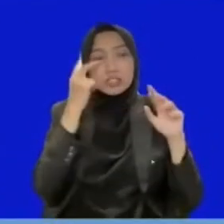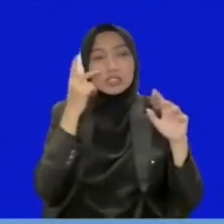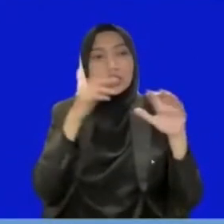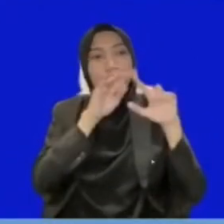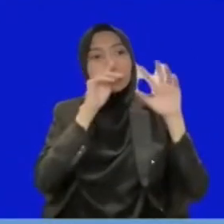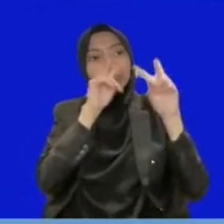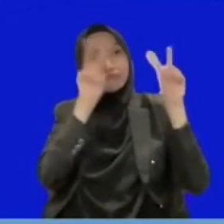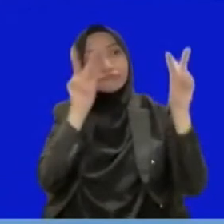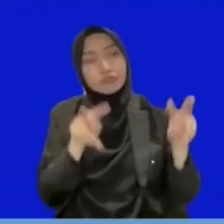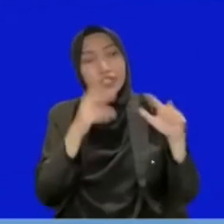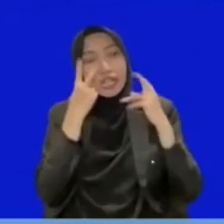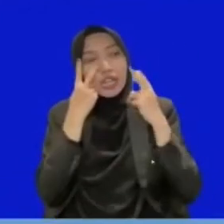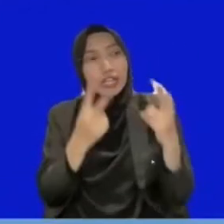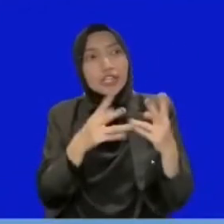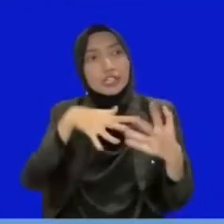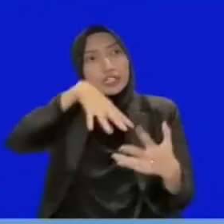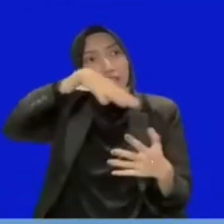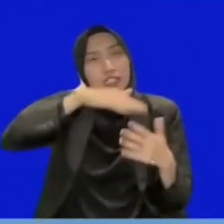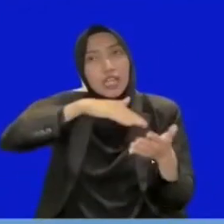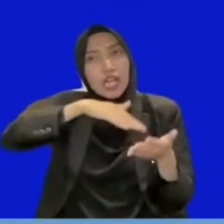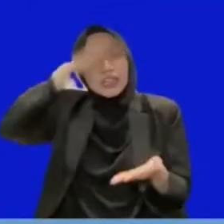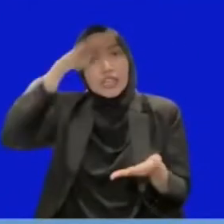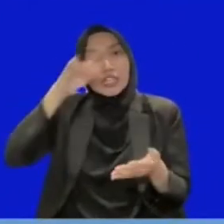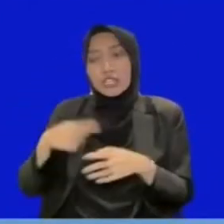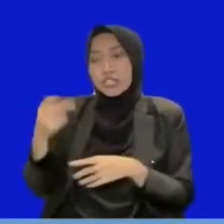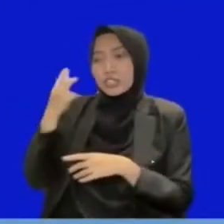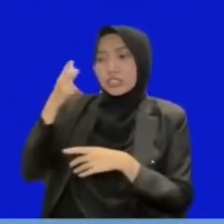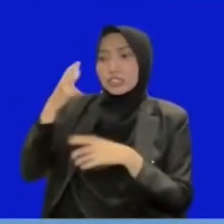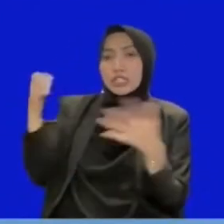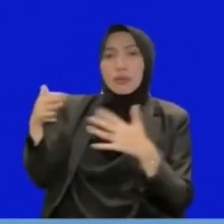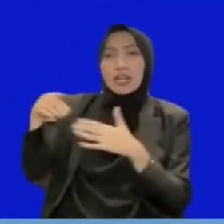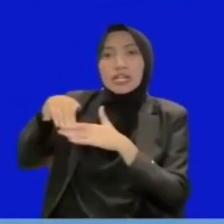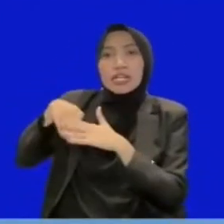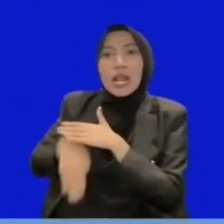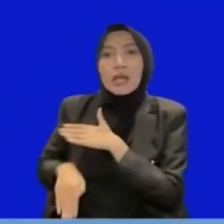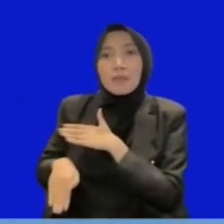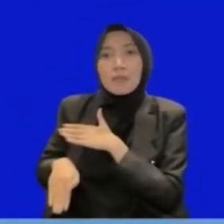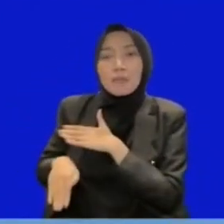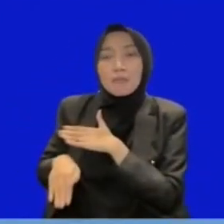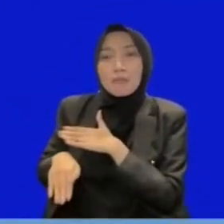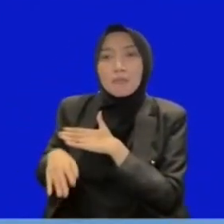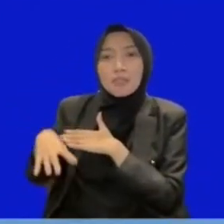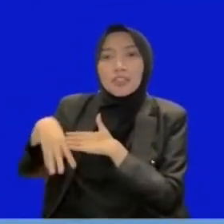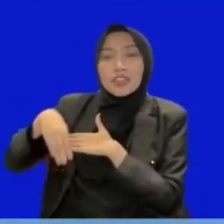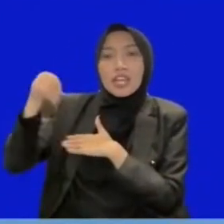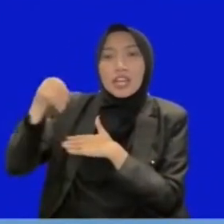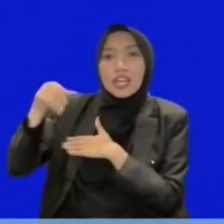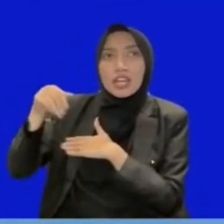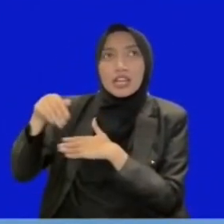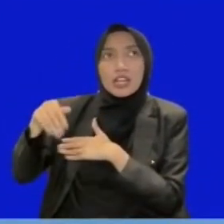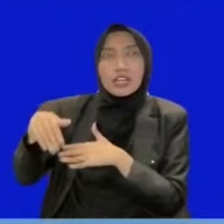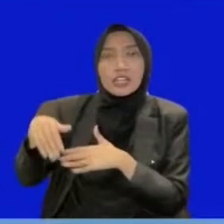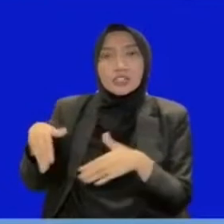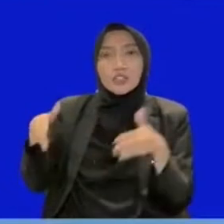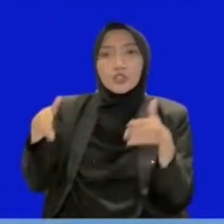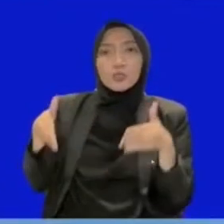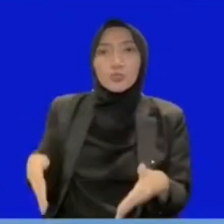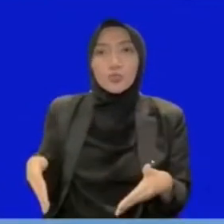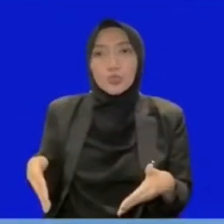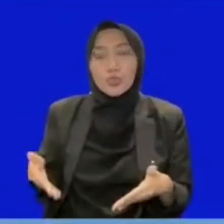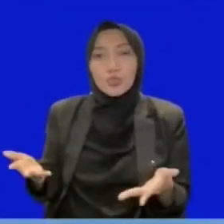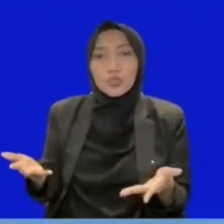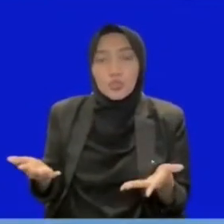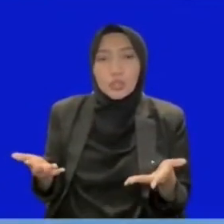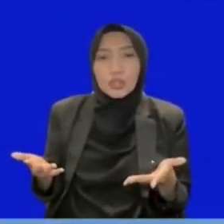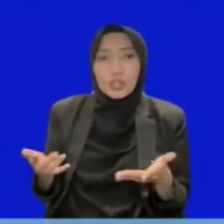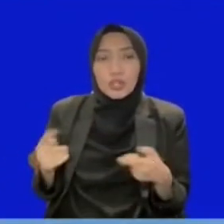atas, ke atas. Kami yang dijaga di dalam tanah gitu kan, di apa ya, ke dalam gitu. Apa saja?